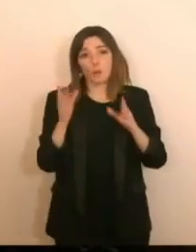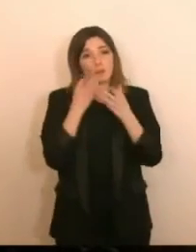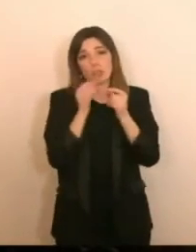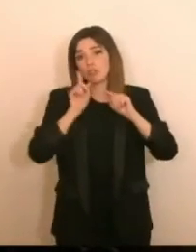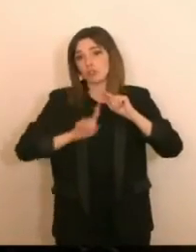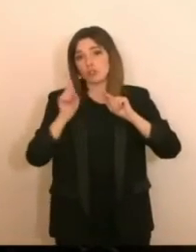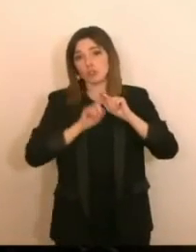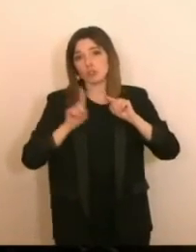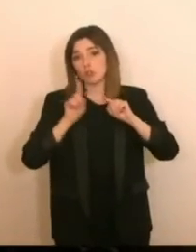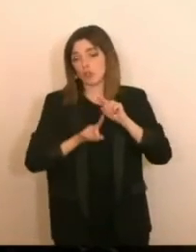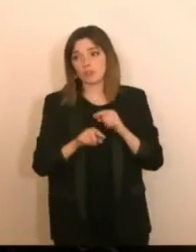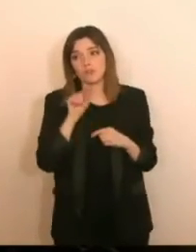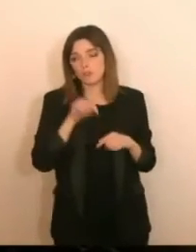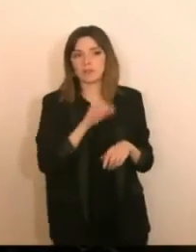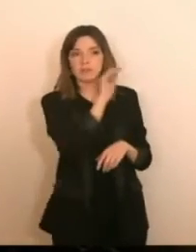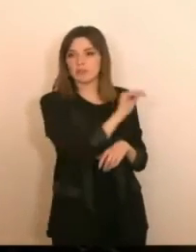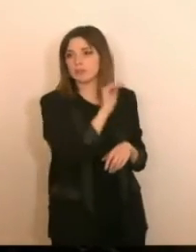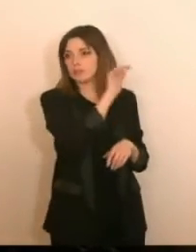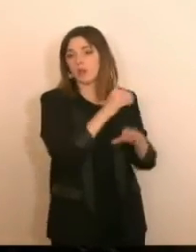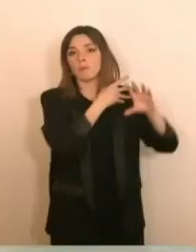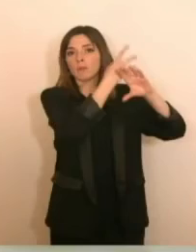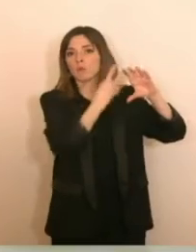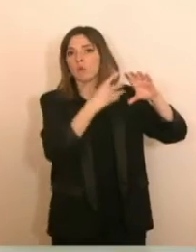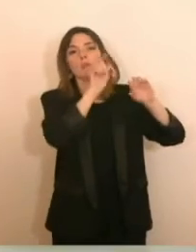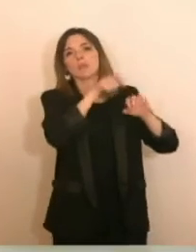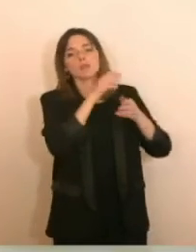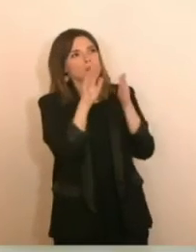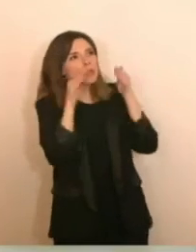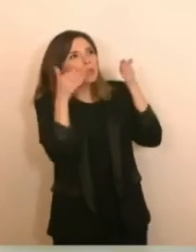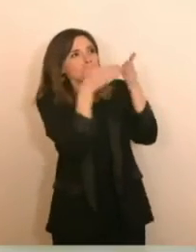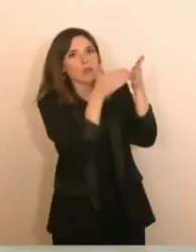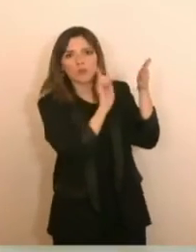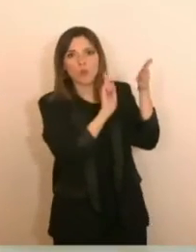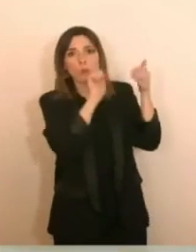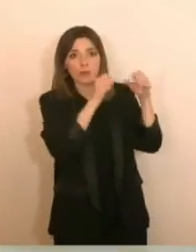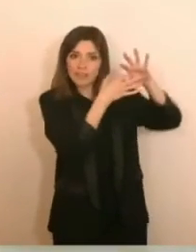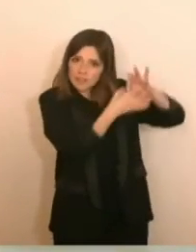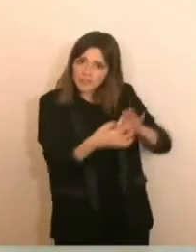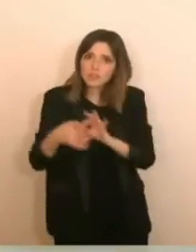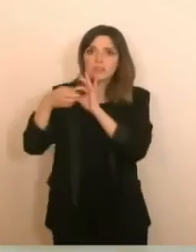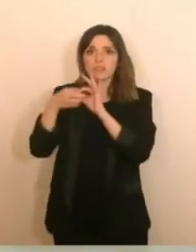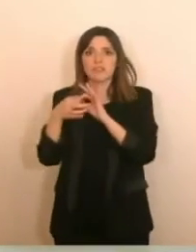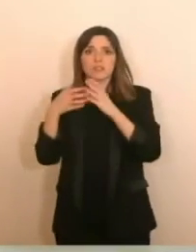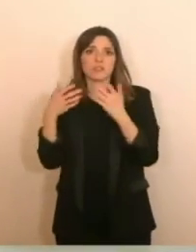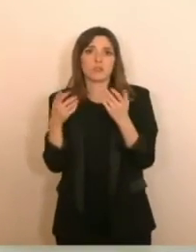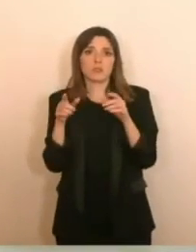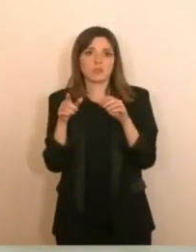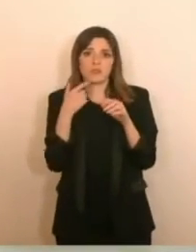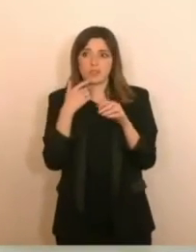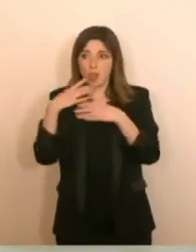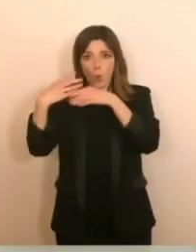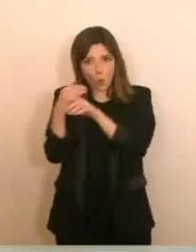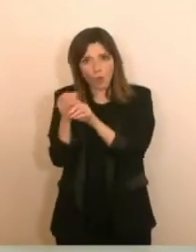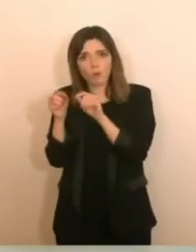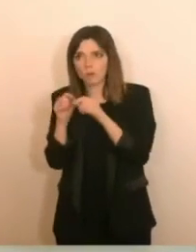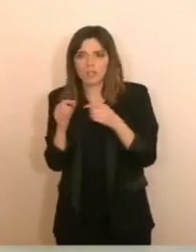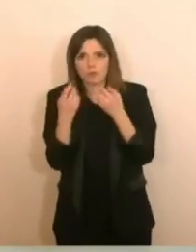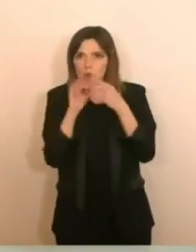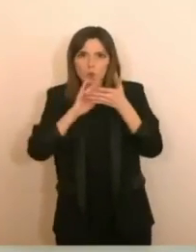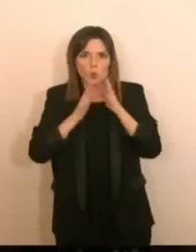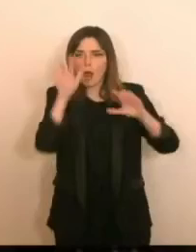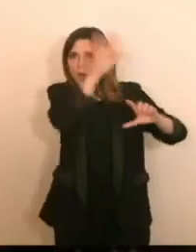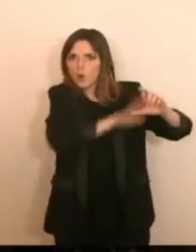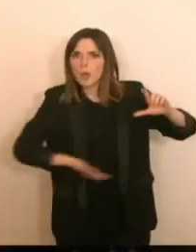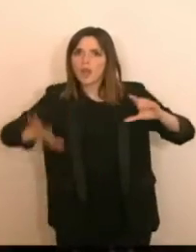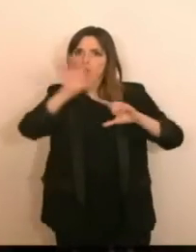pas tout seul parce qu'on peut s'appuyer et travailler ensemble avec les autres territoire de l'agglomération je pense à elbeuf à la rive gauche